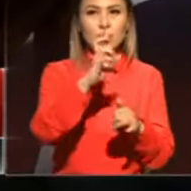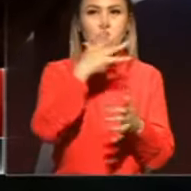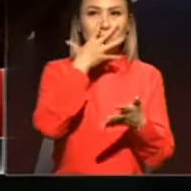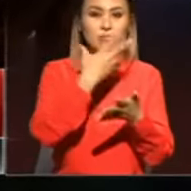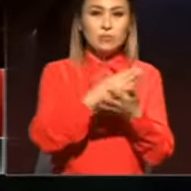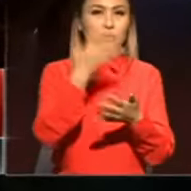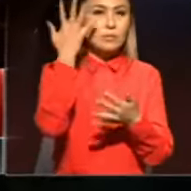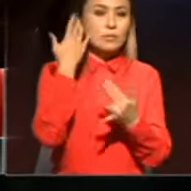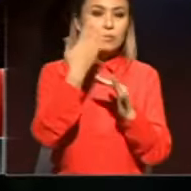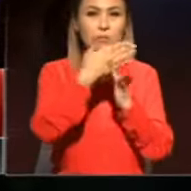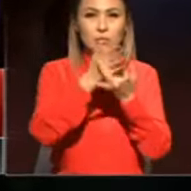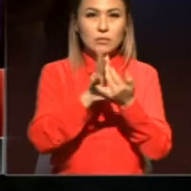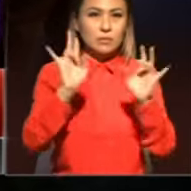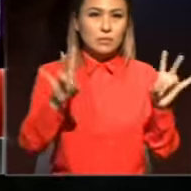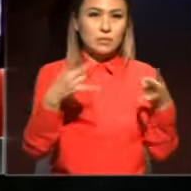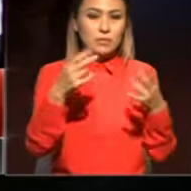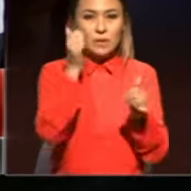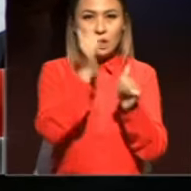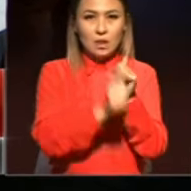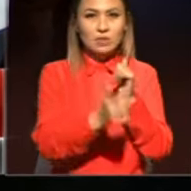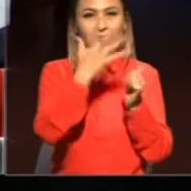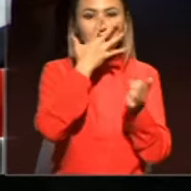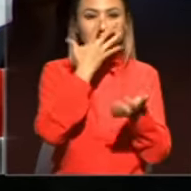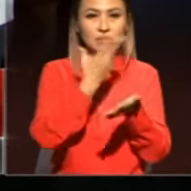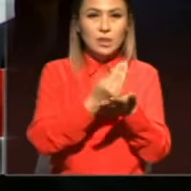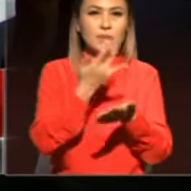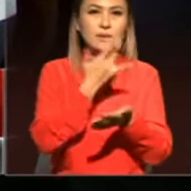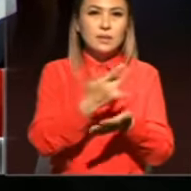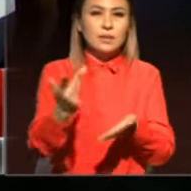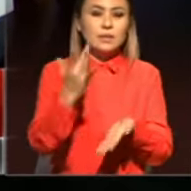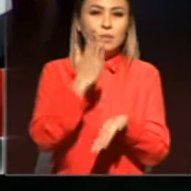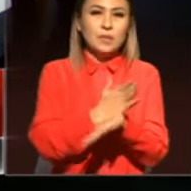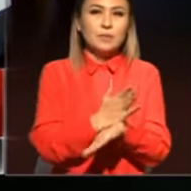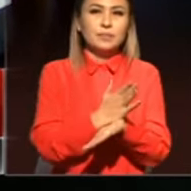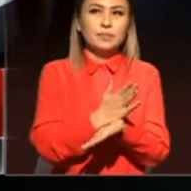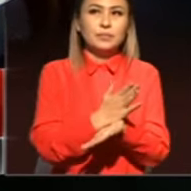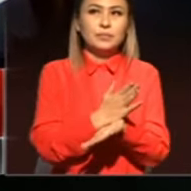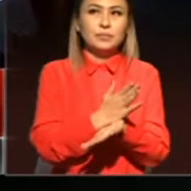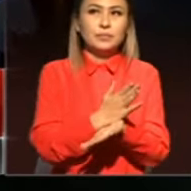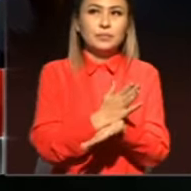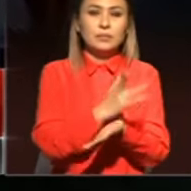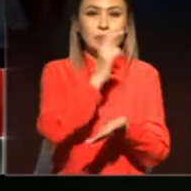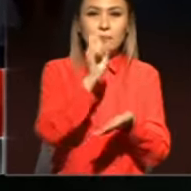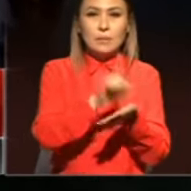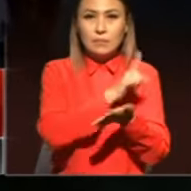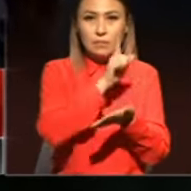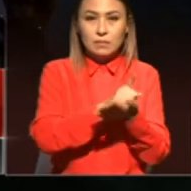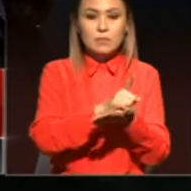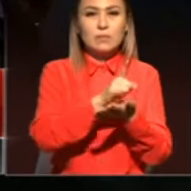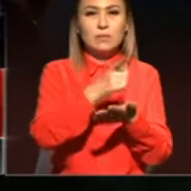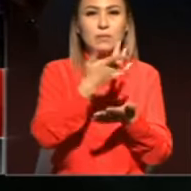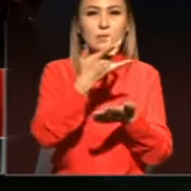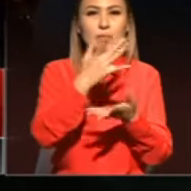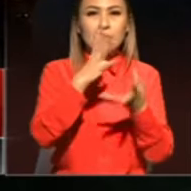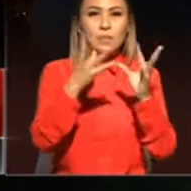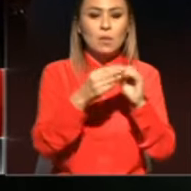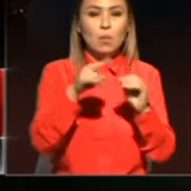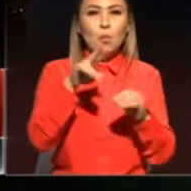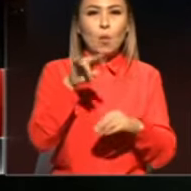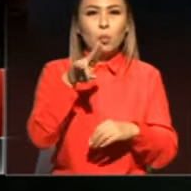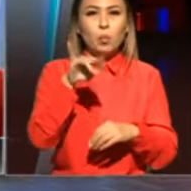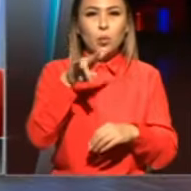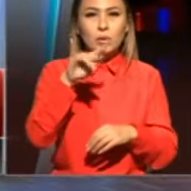мемлекетті бөлудің де қажеті жоқ бұл жерде. Әр елдің өзіндік саясаты бар. Жоқ, бұл жерде керек. Ол әрине дамушы елдерінде жаңағы популистік